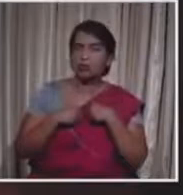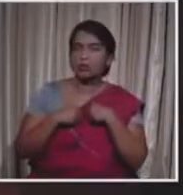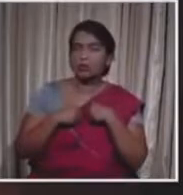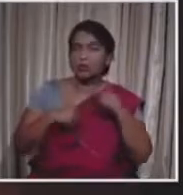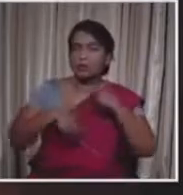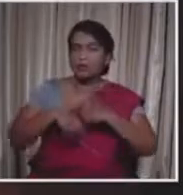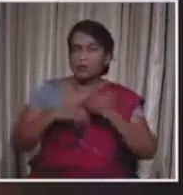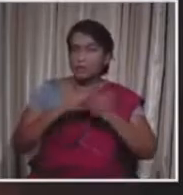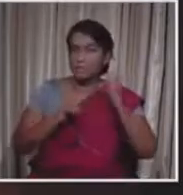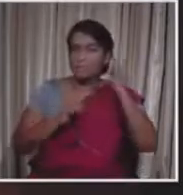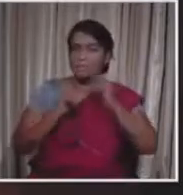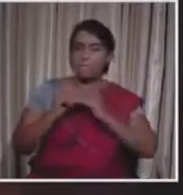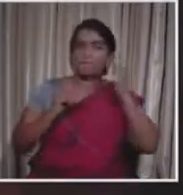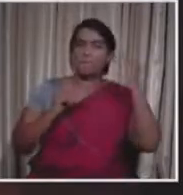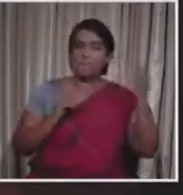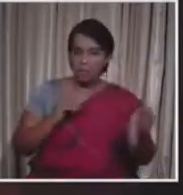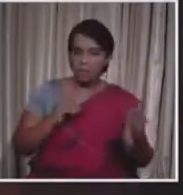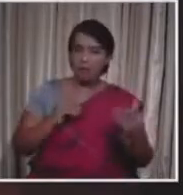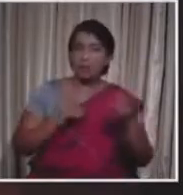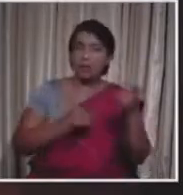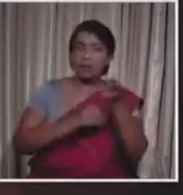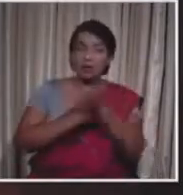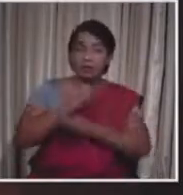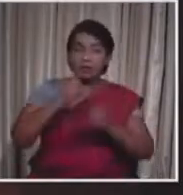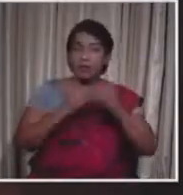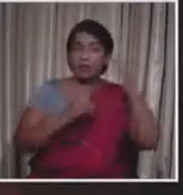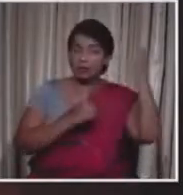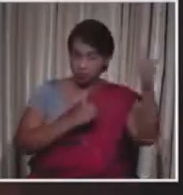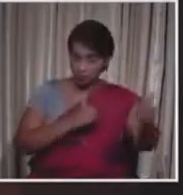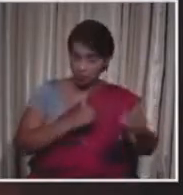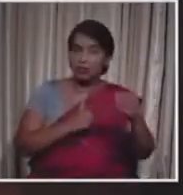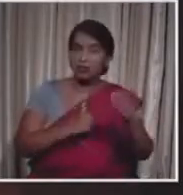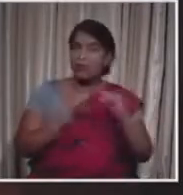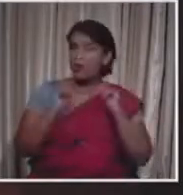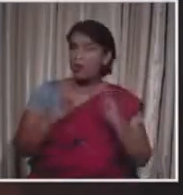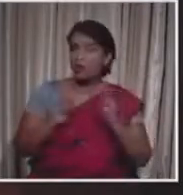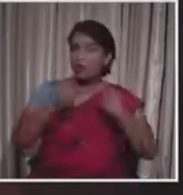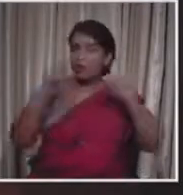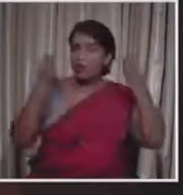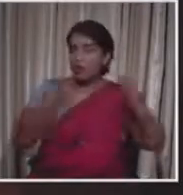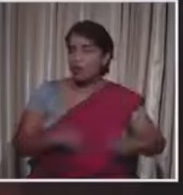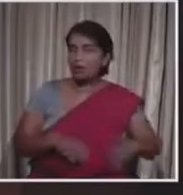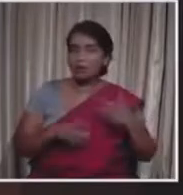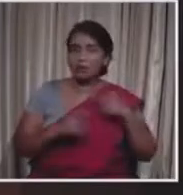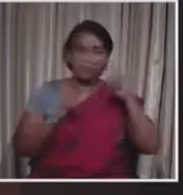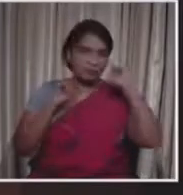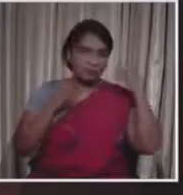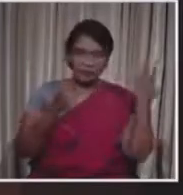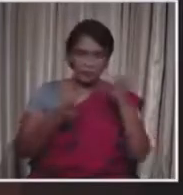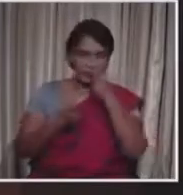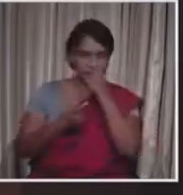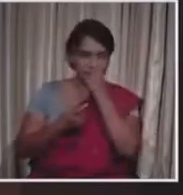කාලේ ඉක්මවලා එතකොට යලකන්නේ නිෂ්පාදනය කොයිතරම් පහළ වැටේද කියලා අපි දන්නේ නැහැ